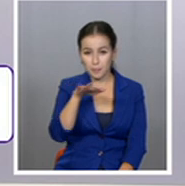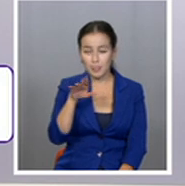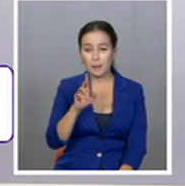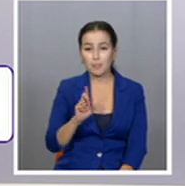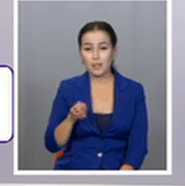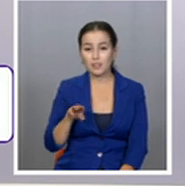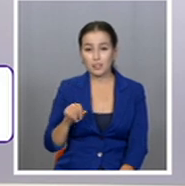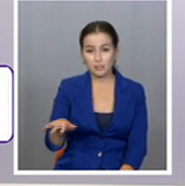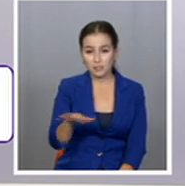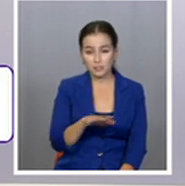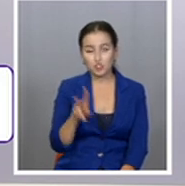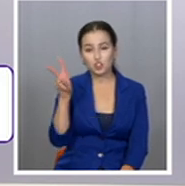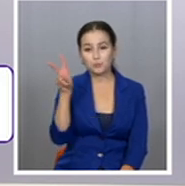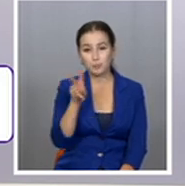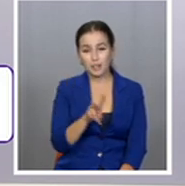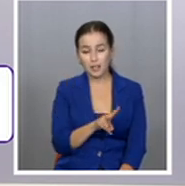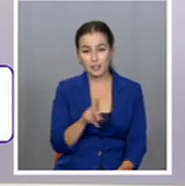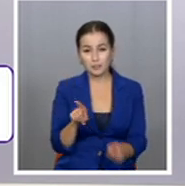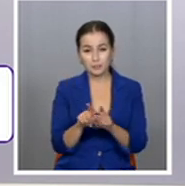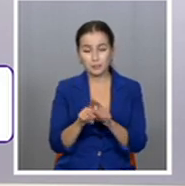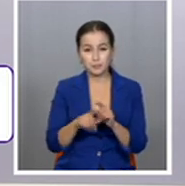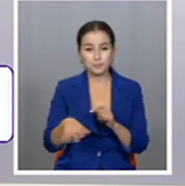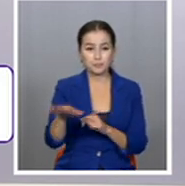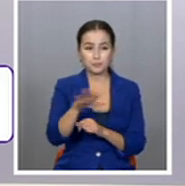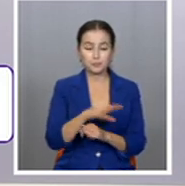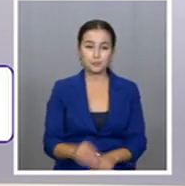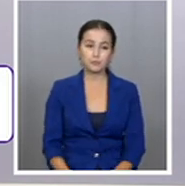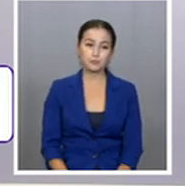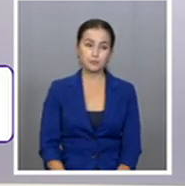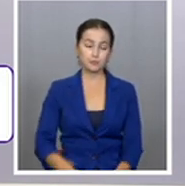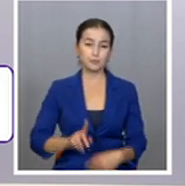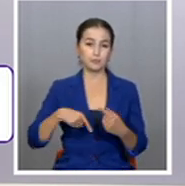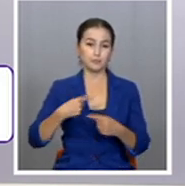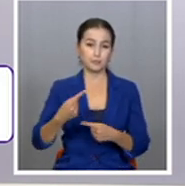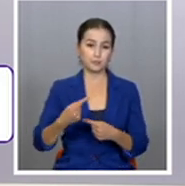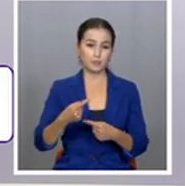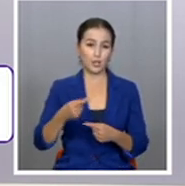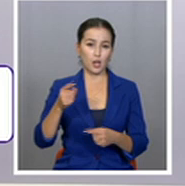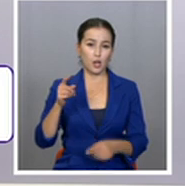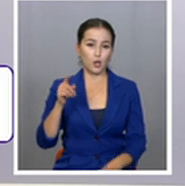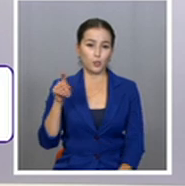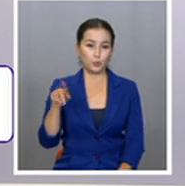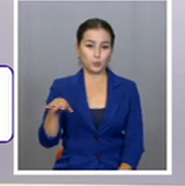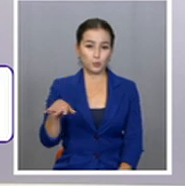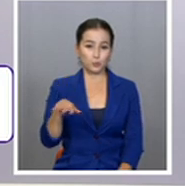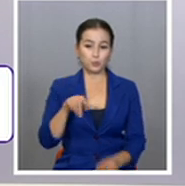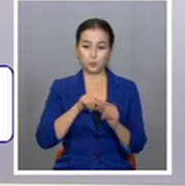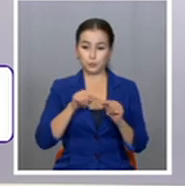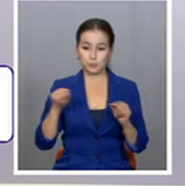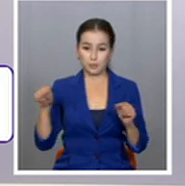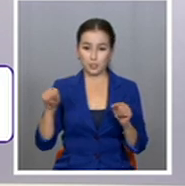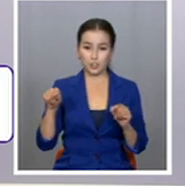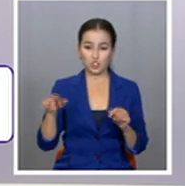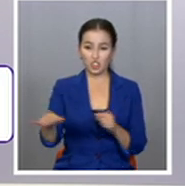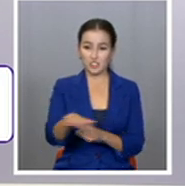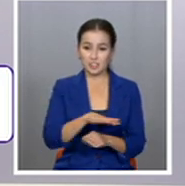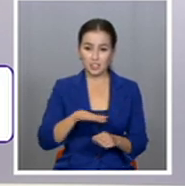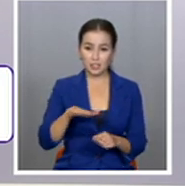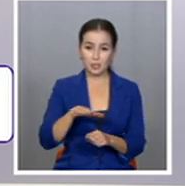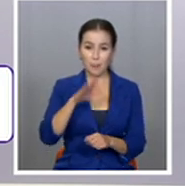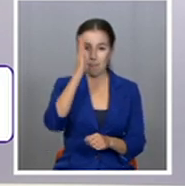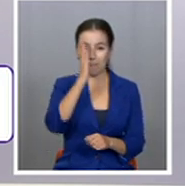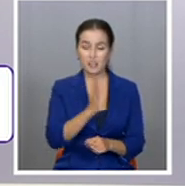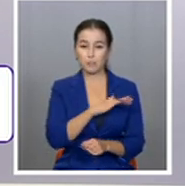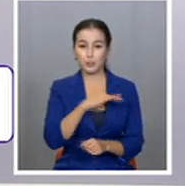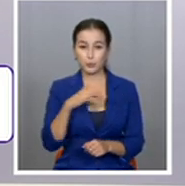Келесі теорема – түзу мен жазықтықтың перпендикулярлық белгісі. Егер түзу жазықтықта жатқан